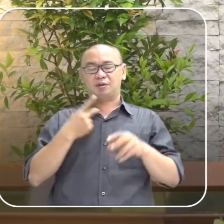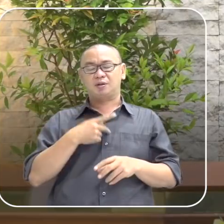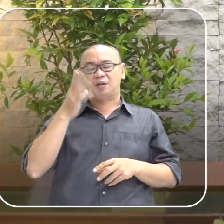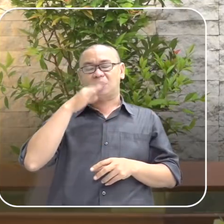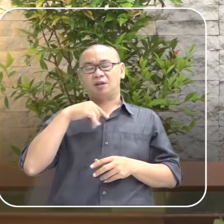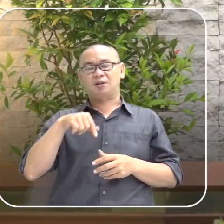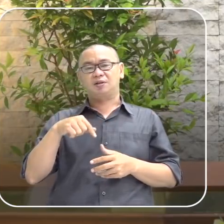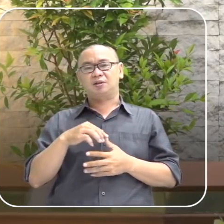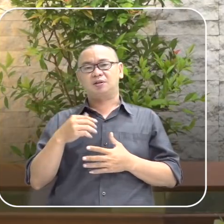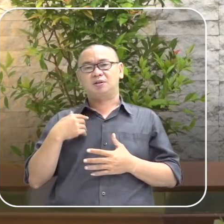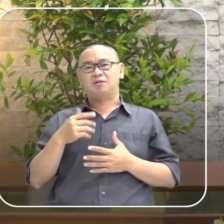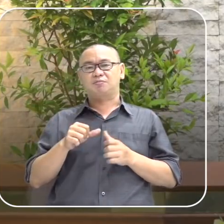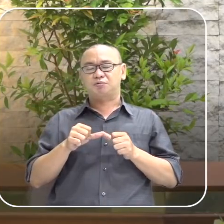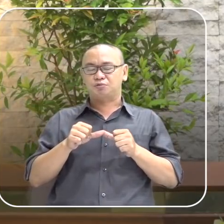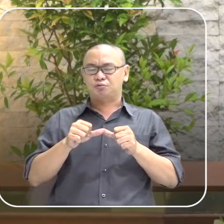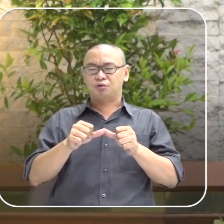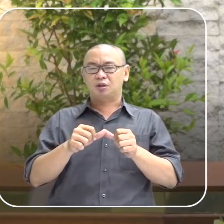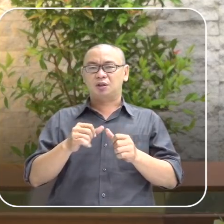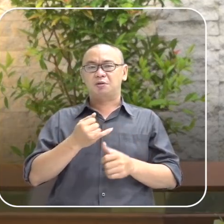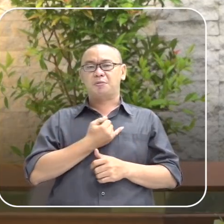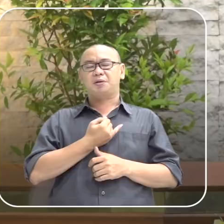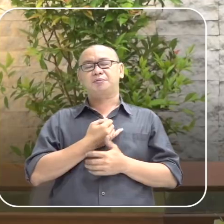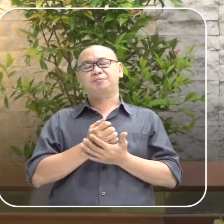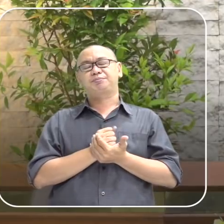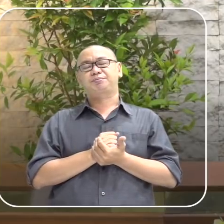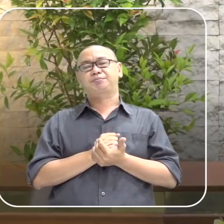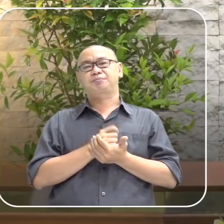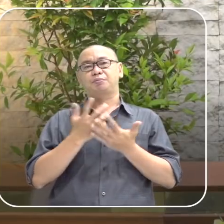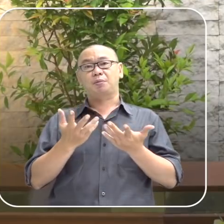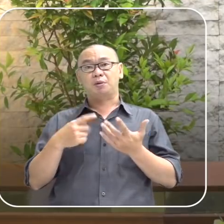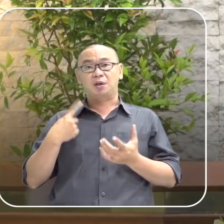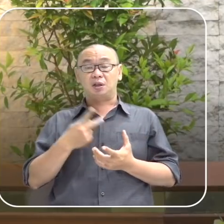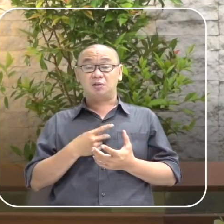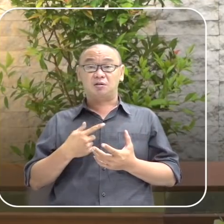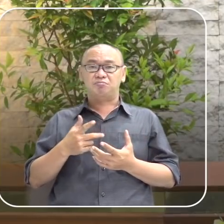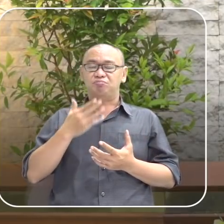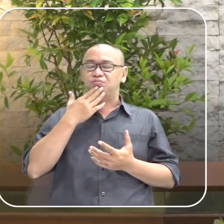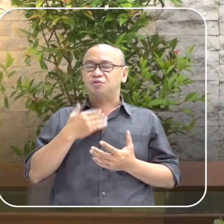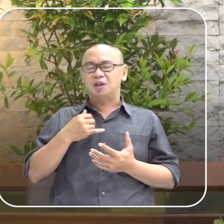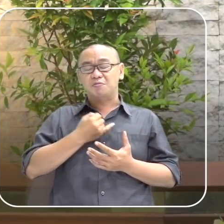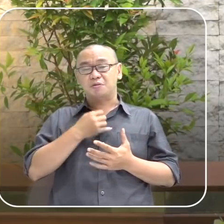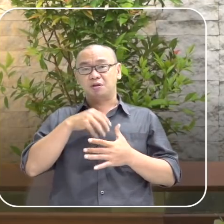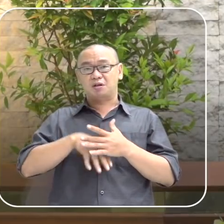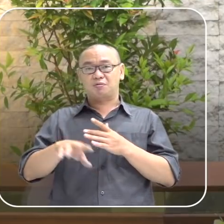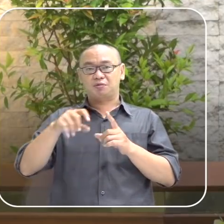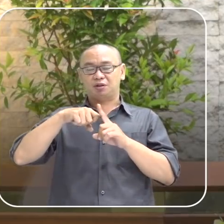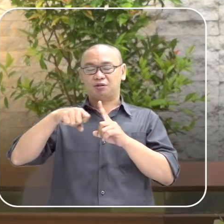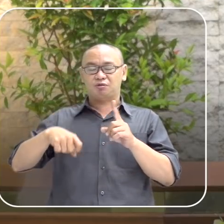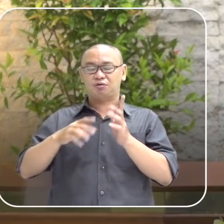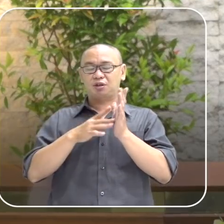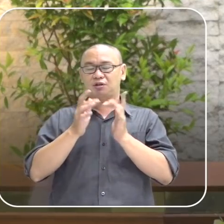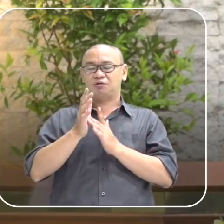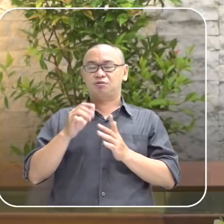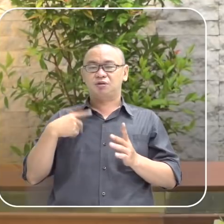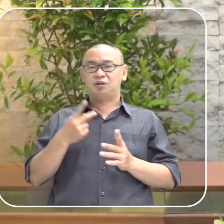Faith, meneruskan iman. Bagaimana kita yang memiliki iman di dalam Kristus Yesus, kita wajib